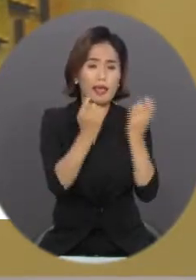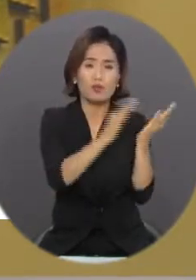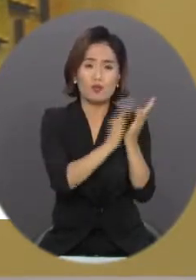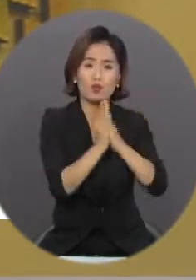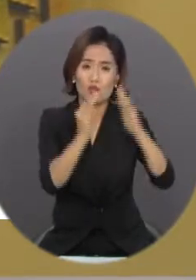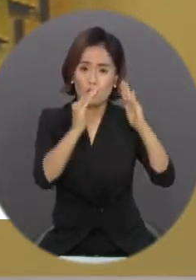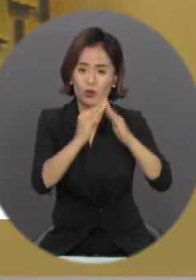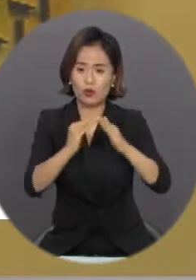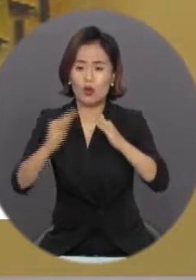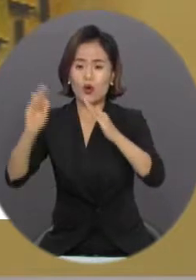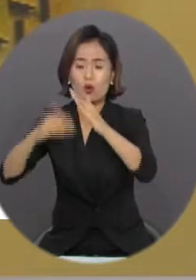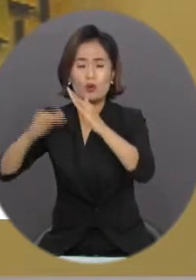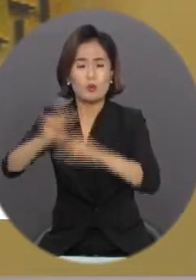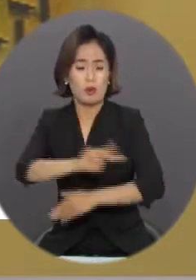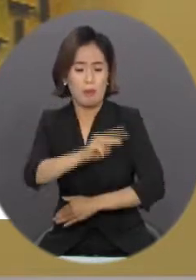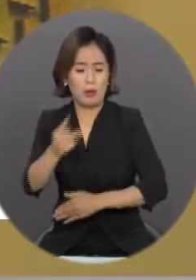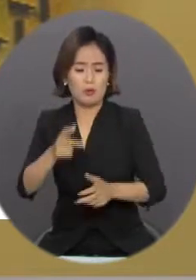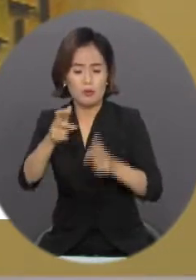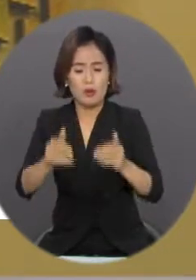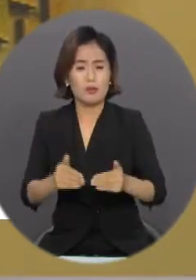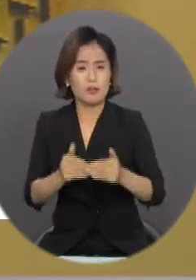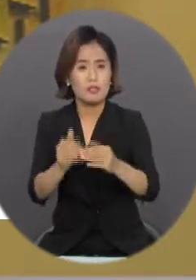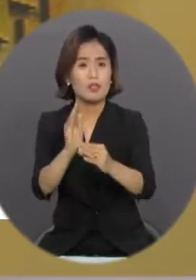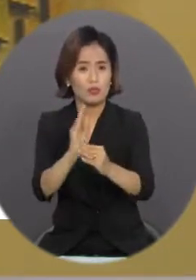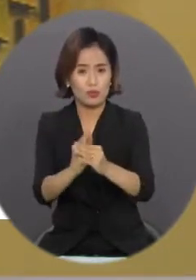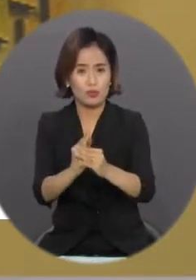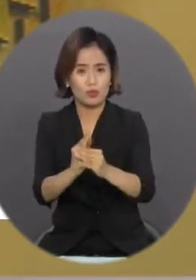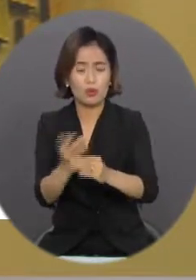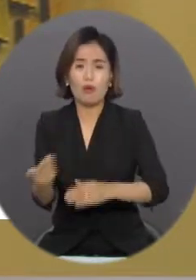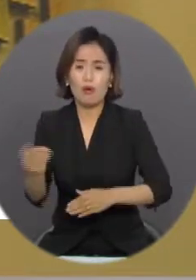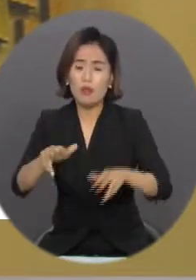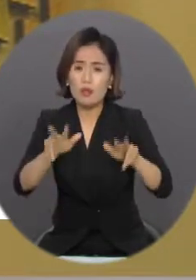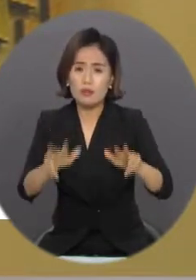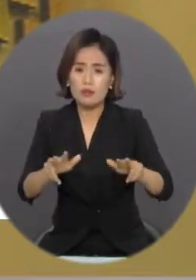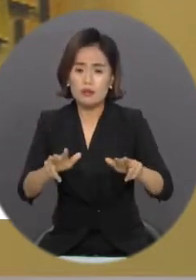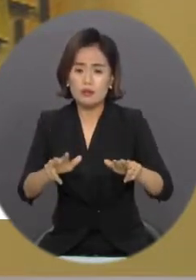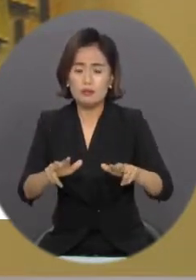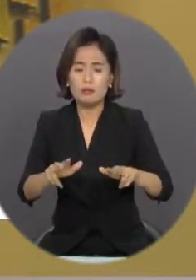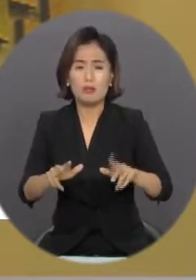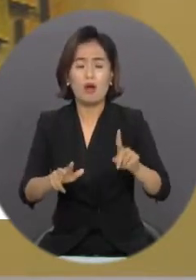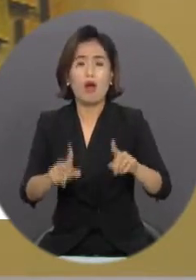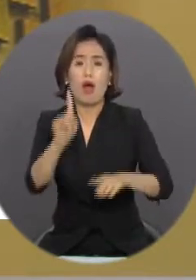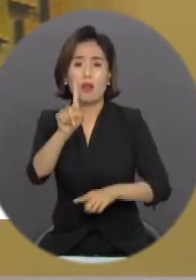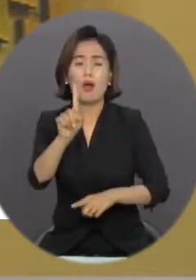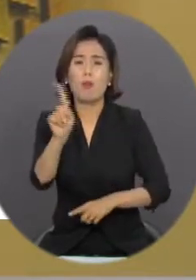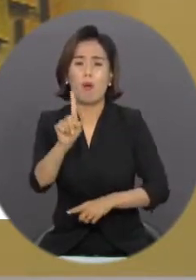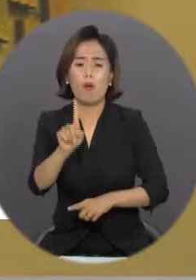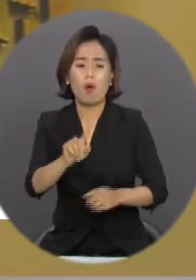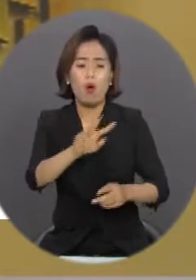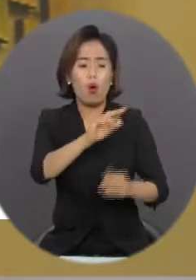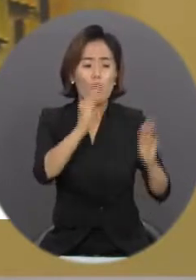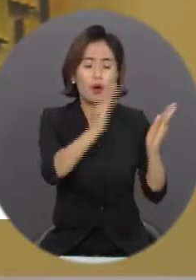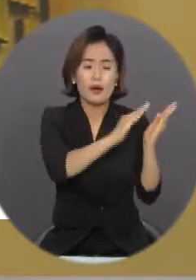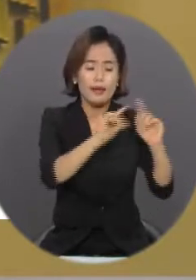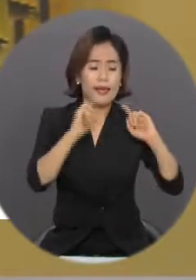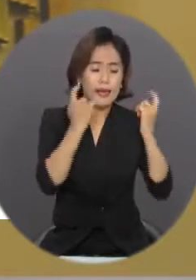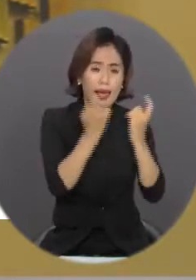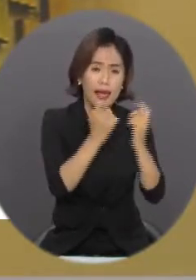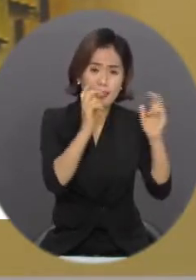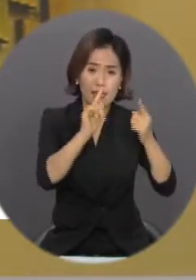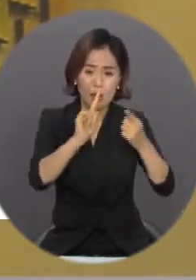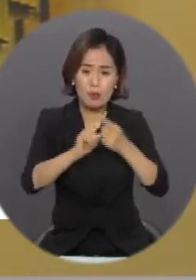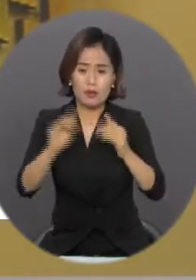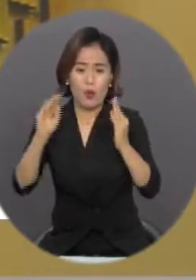공립으로 바꾸는 사업을 해오고 있는데요. 그런데 지금까지 실제로 성사된 사례는 단 한 곳에 불과하고